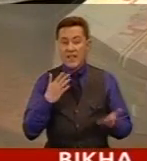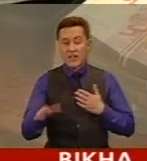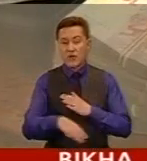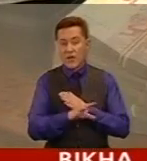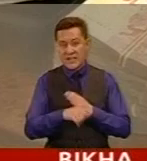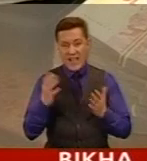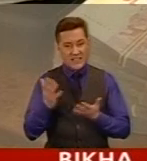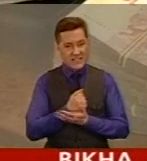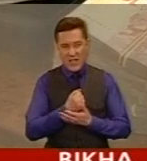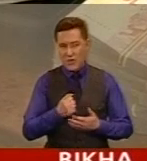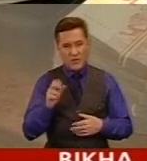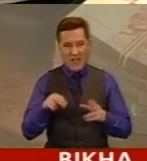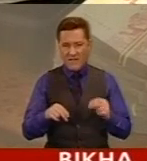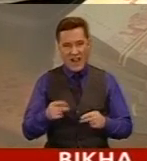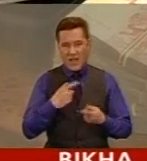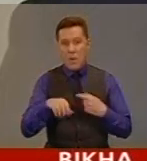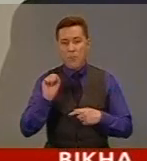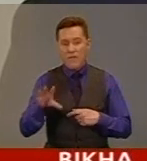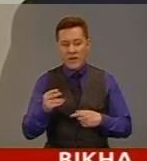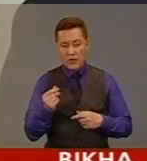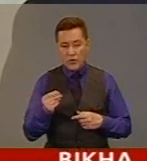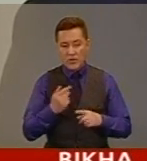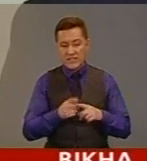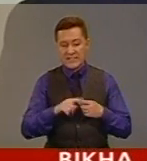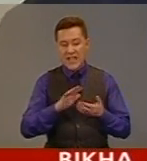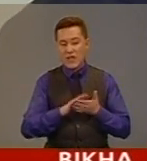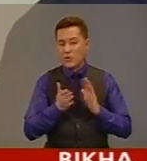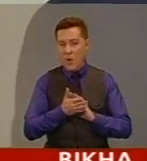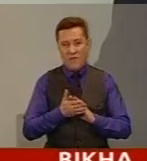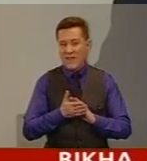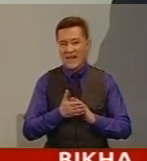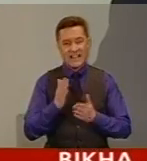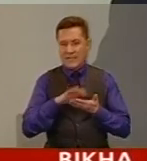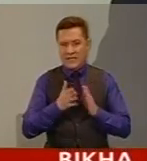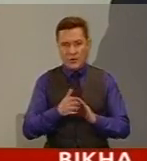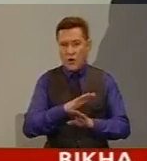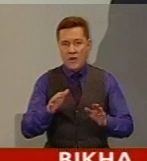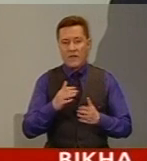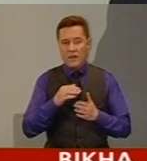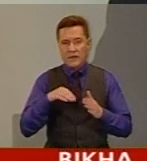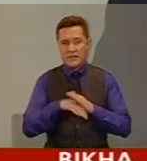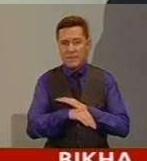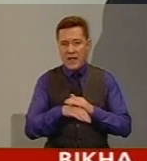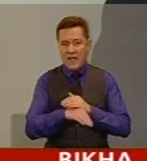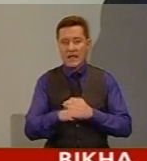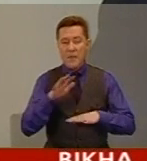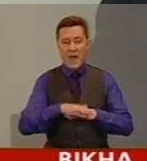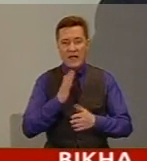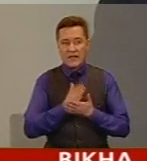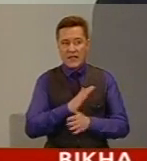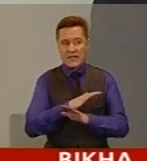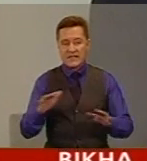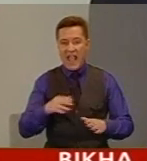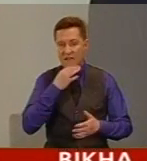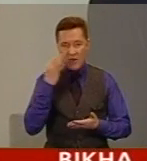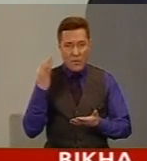знайдуть, навряд чи ошуканим повернуть гроші. Цей договір не є договором зберігання. Банк не несе жодної